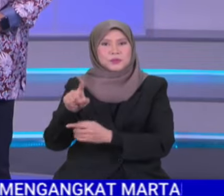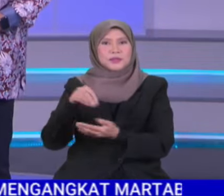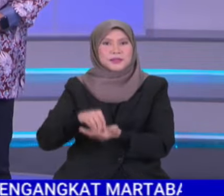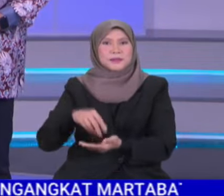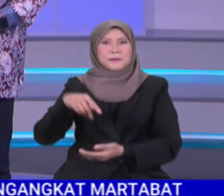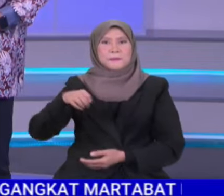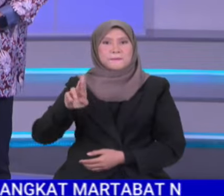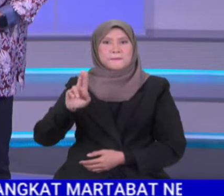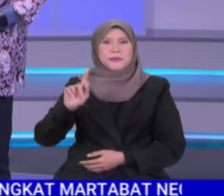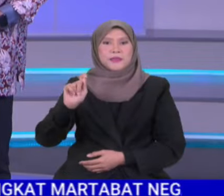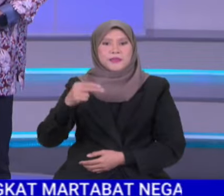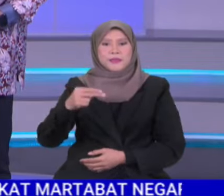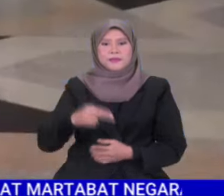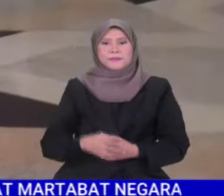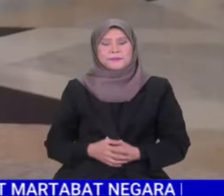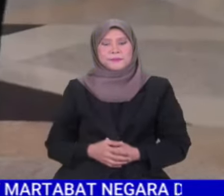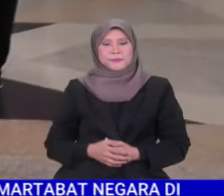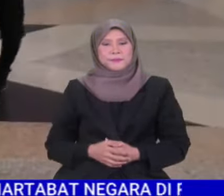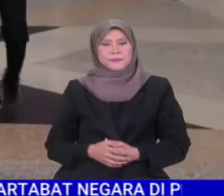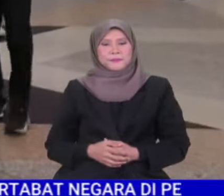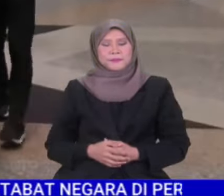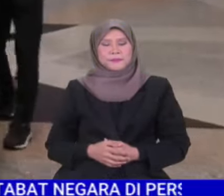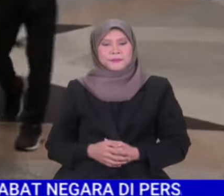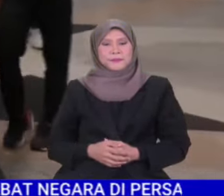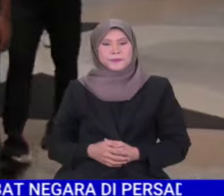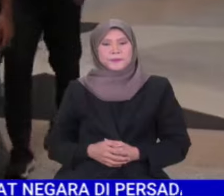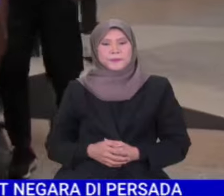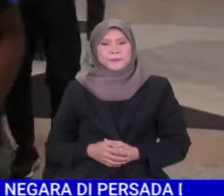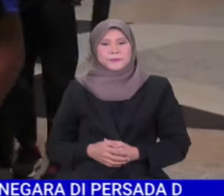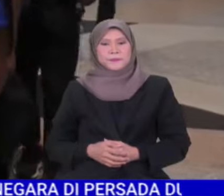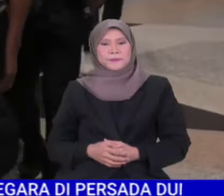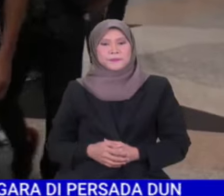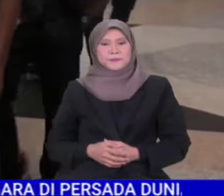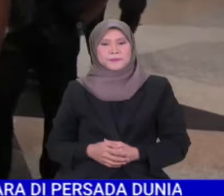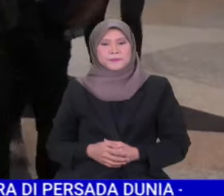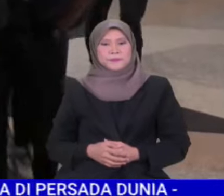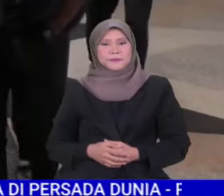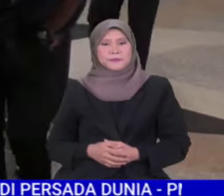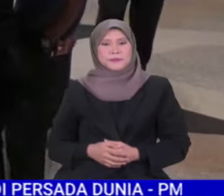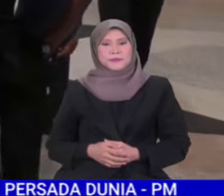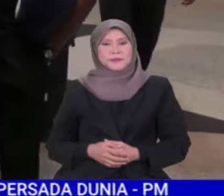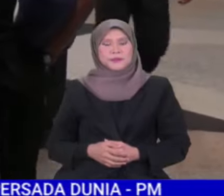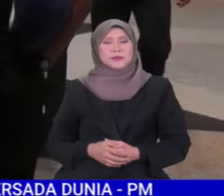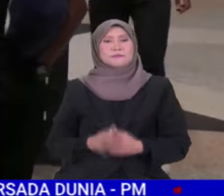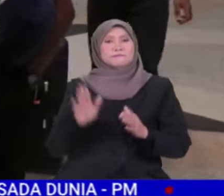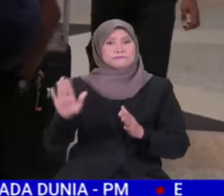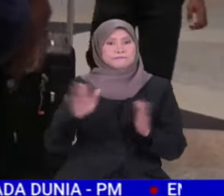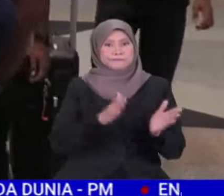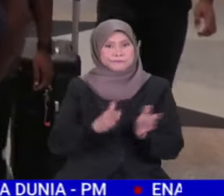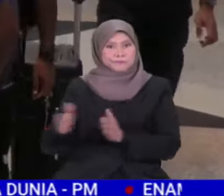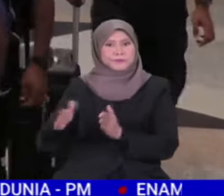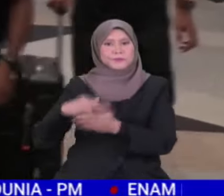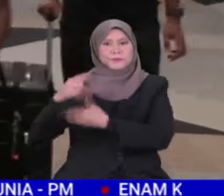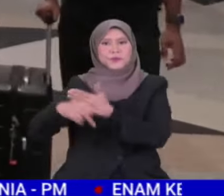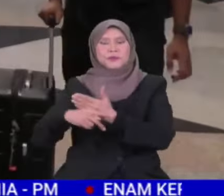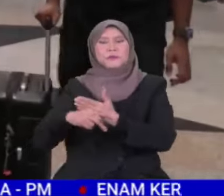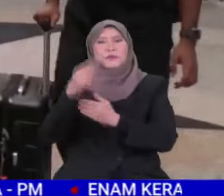di Perth. Siri jelajah yang diatur ini adalah